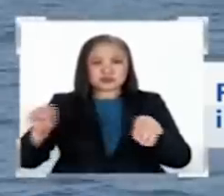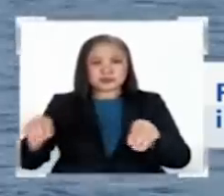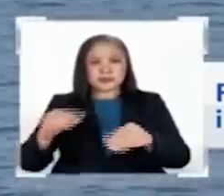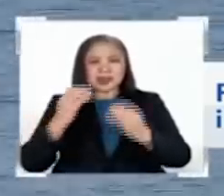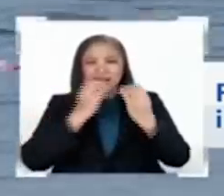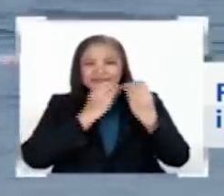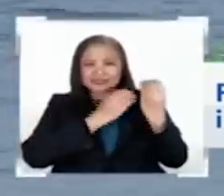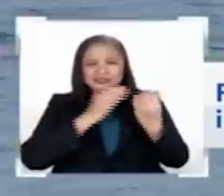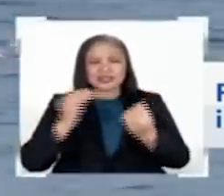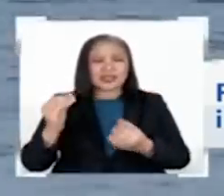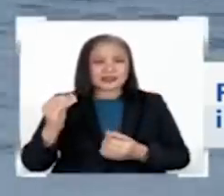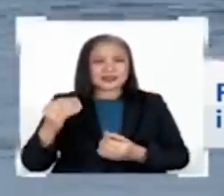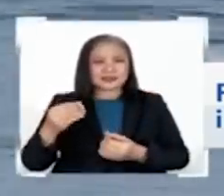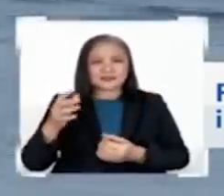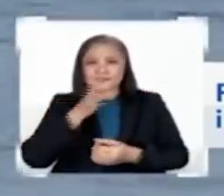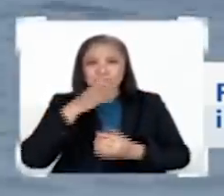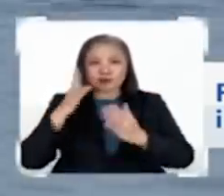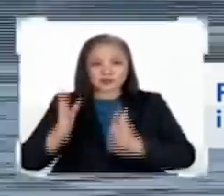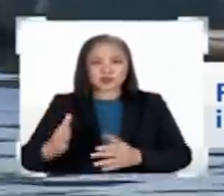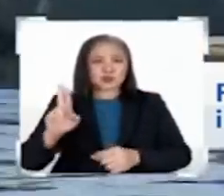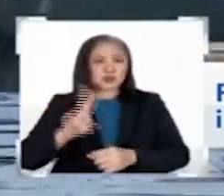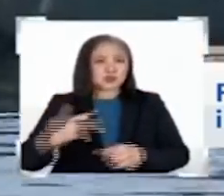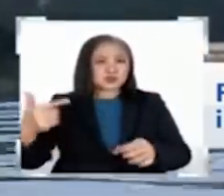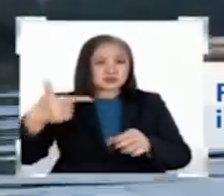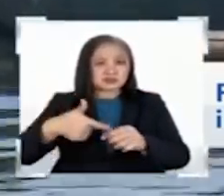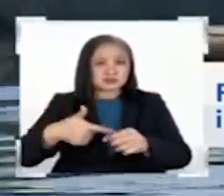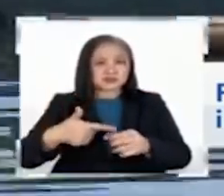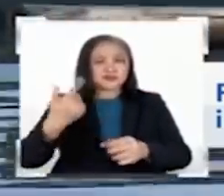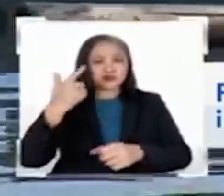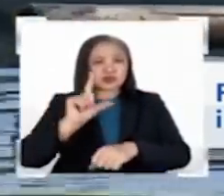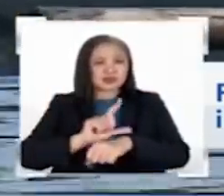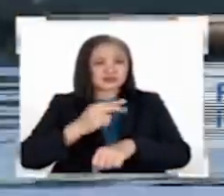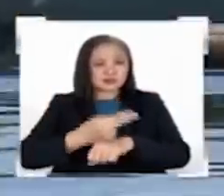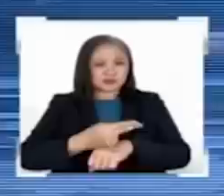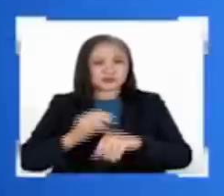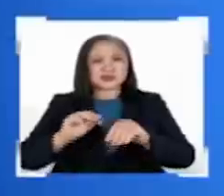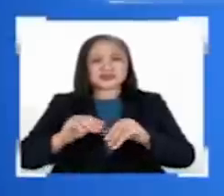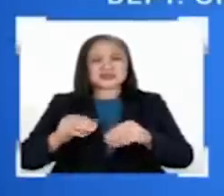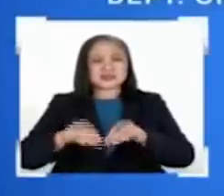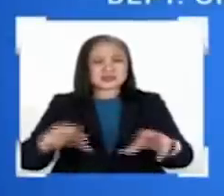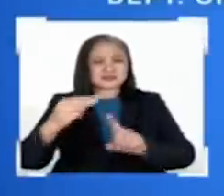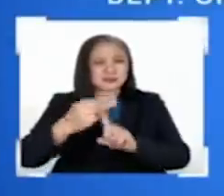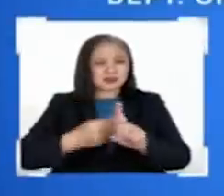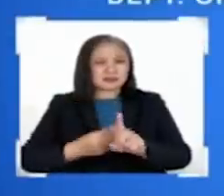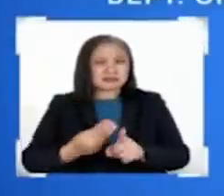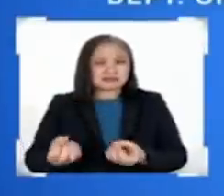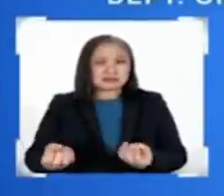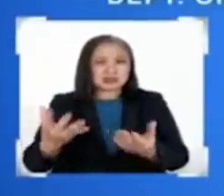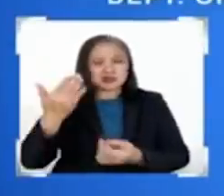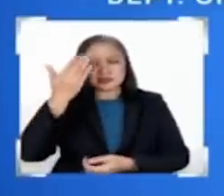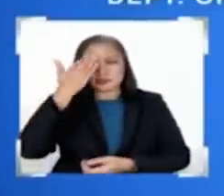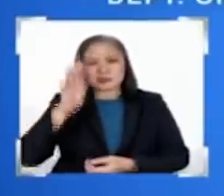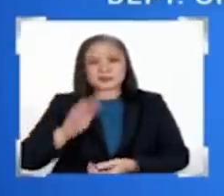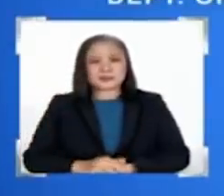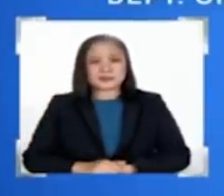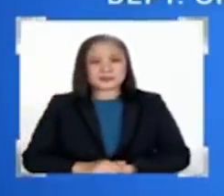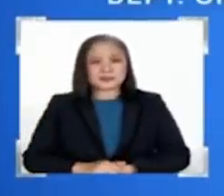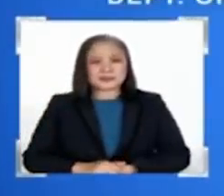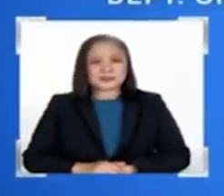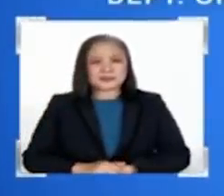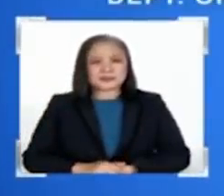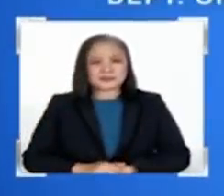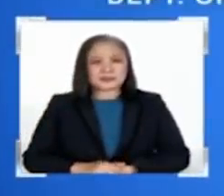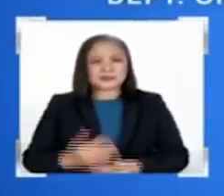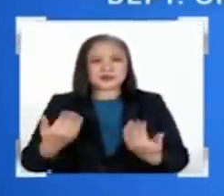sa kabuhayan, handa raw ilabas ngayong Marso pero inaalam pa kung magkano. We will sign a joint